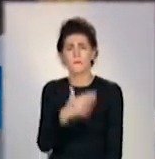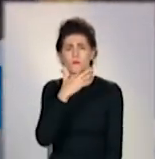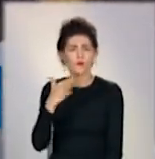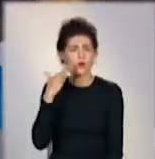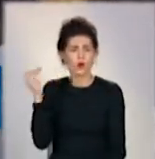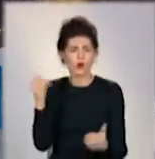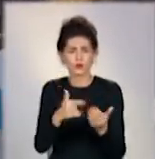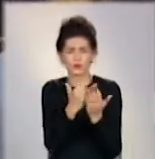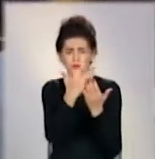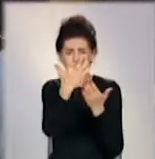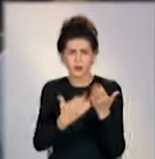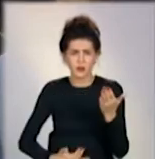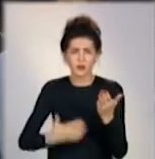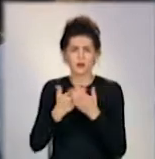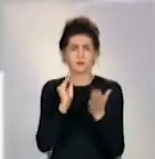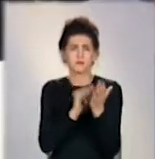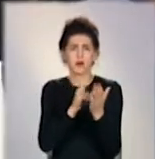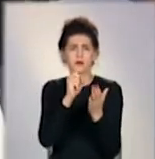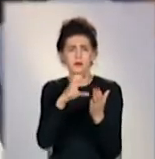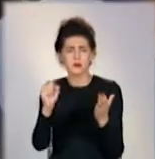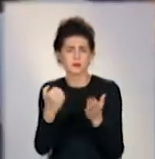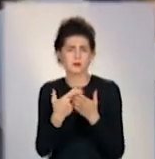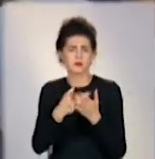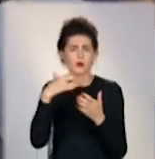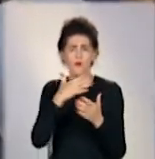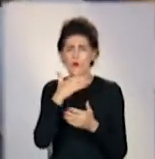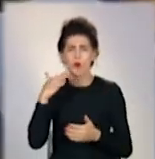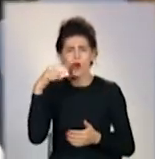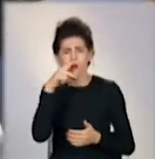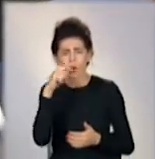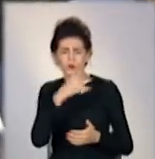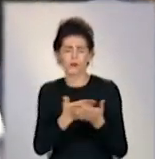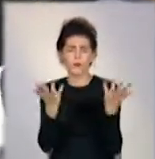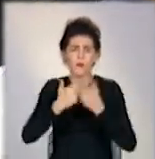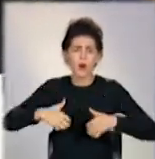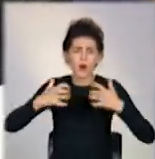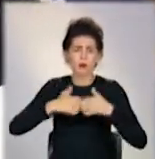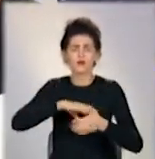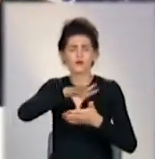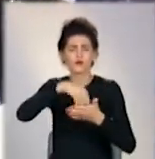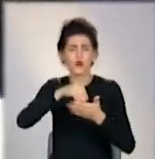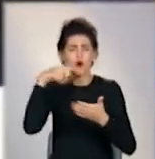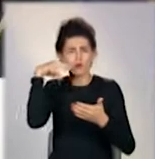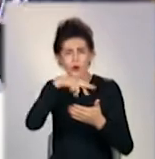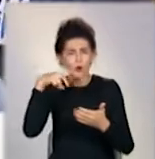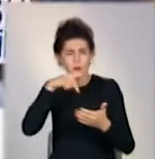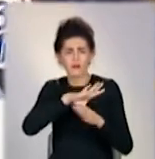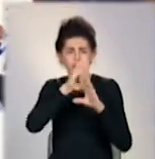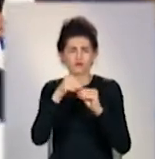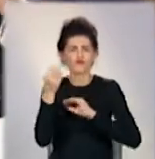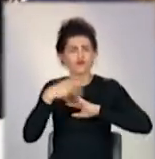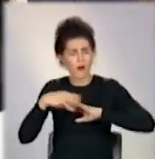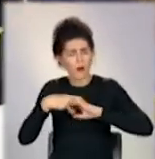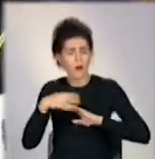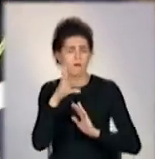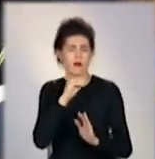наименований, ви все це повинні закодувати, ввести в касовий апарат. Куча ошибок, куча просчетів. Саме цікаве, що ці всі ошибки, вони облагаються штрафами.